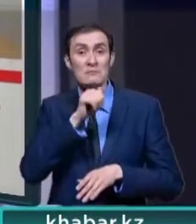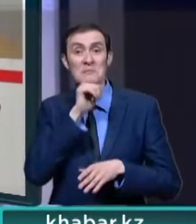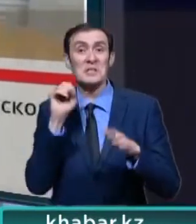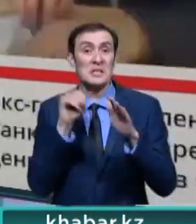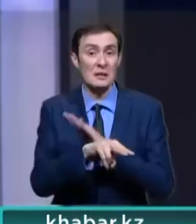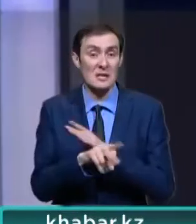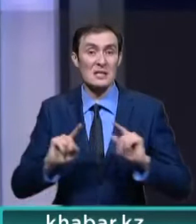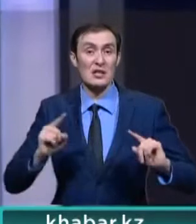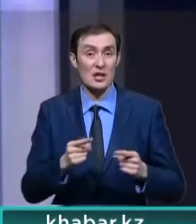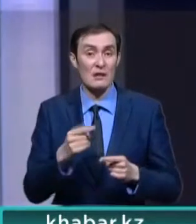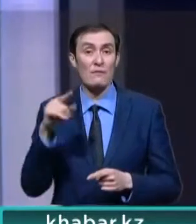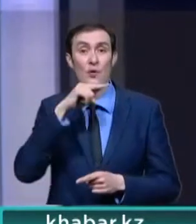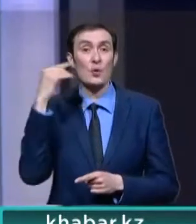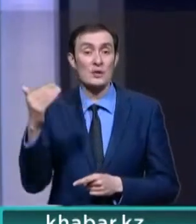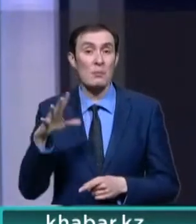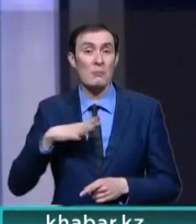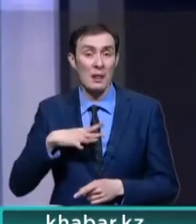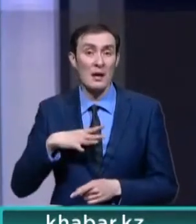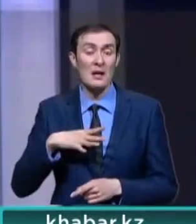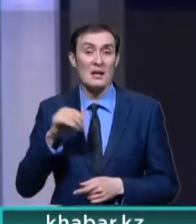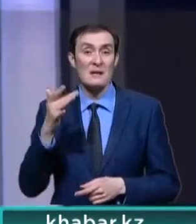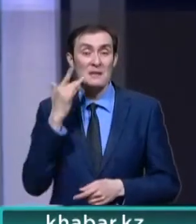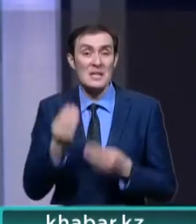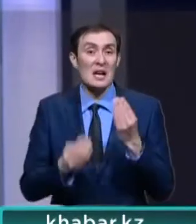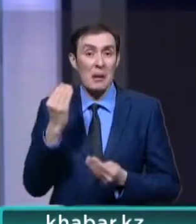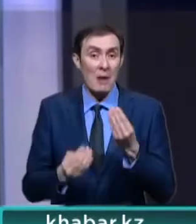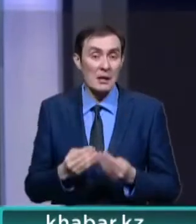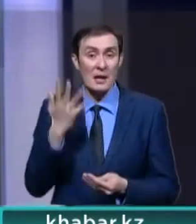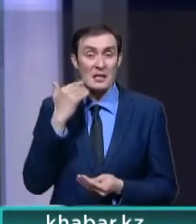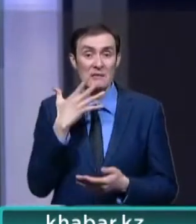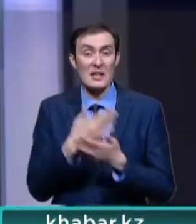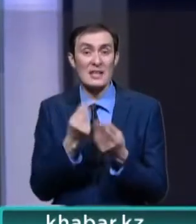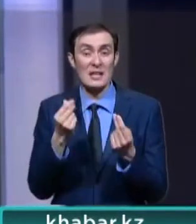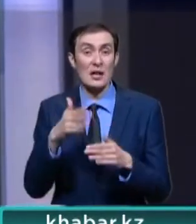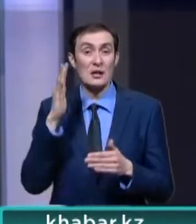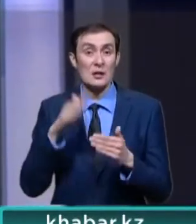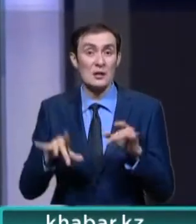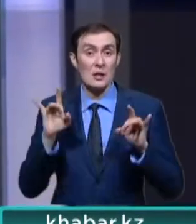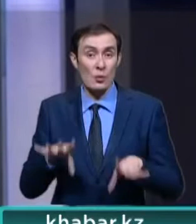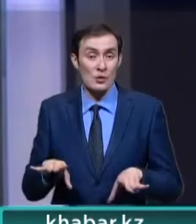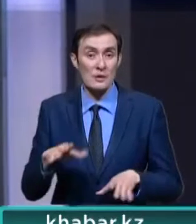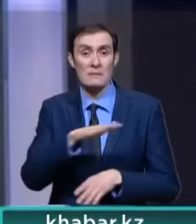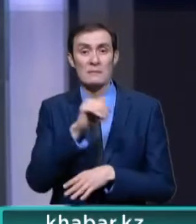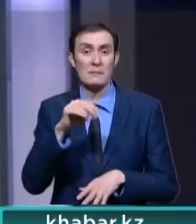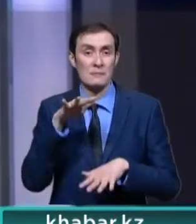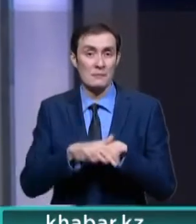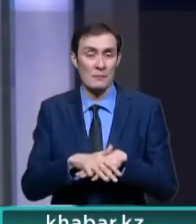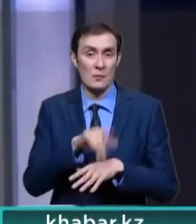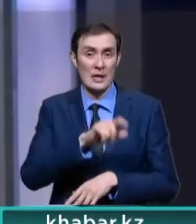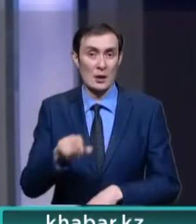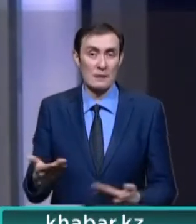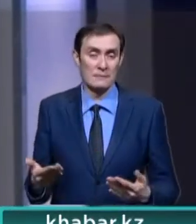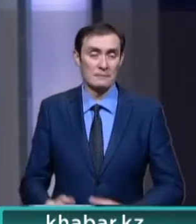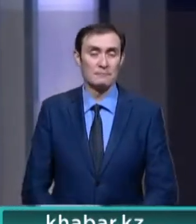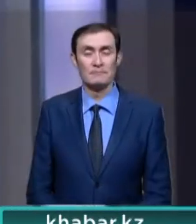задержали мужчину в россии он оказался заядлым игроманам когда свои деньги закончились решил их снимать со счетов клиентов